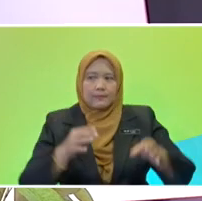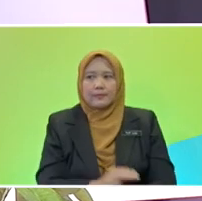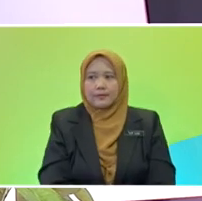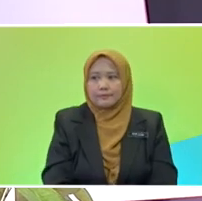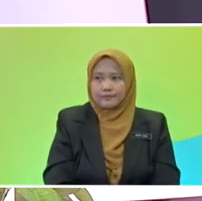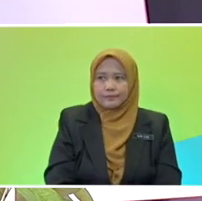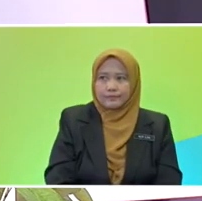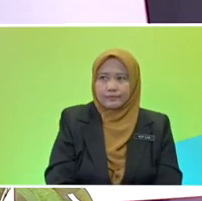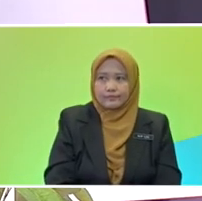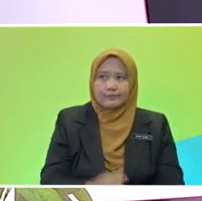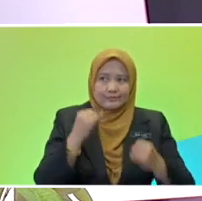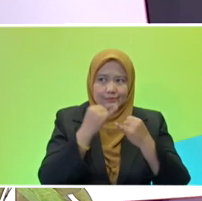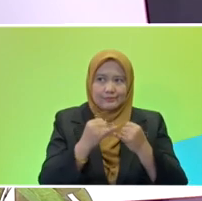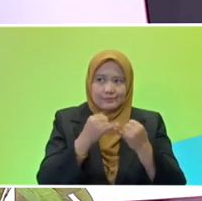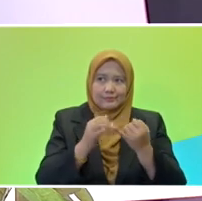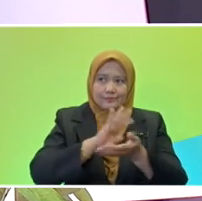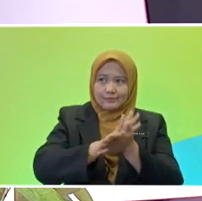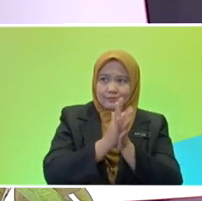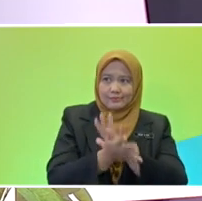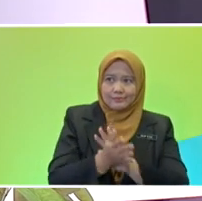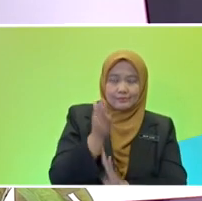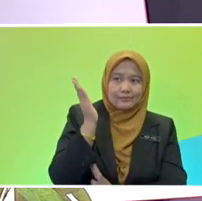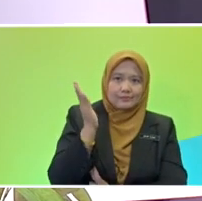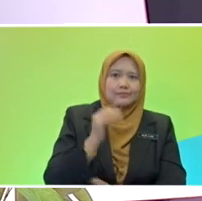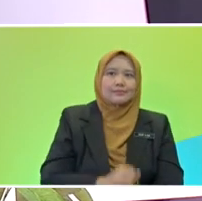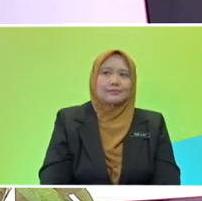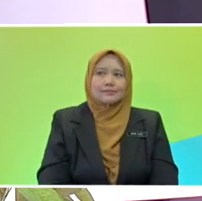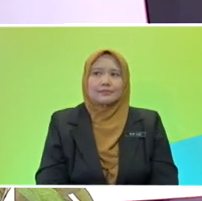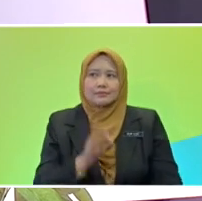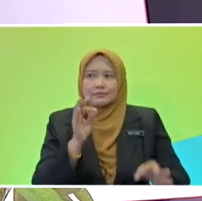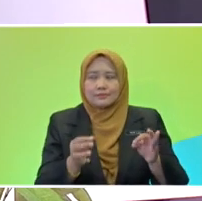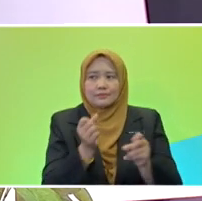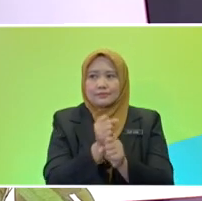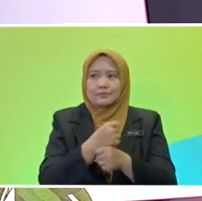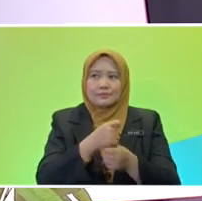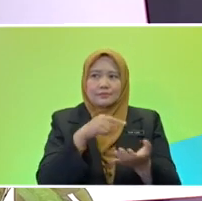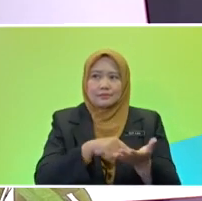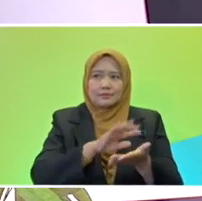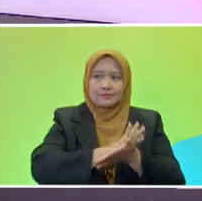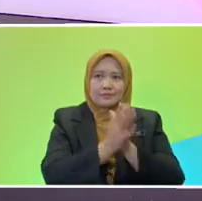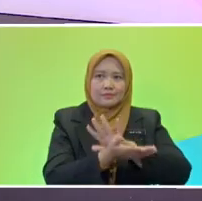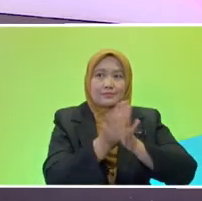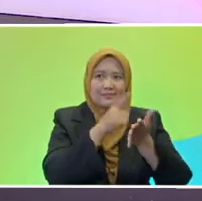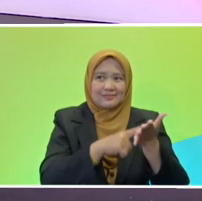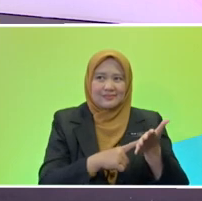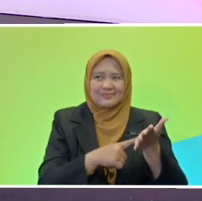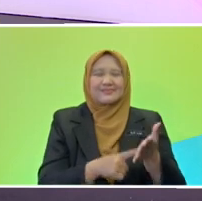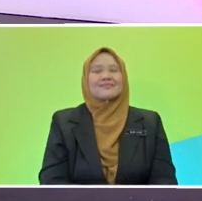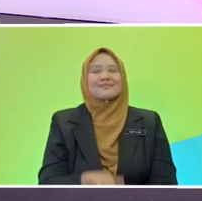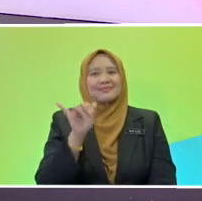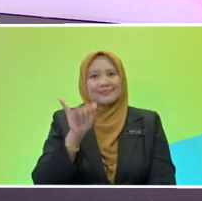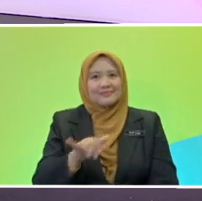akhirnya menjadi ini agak-agak Itulah kalau bentuk macam dia jadi aku ya Jadi boleh